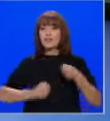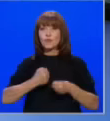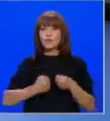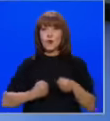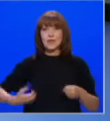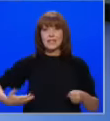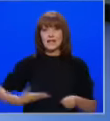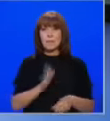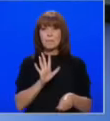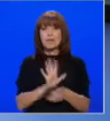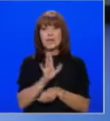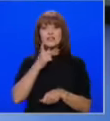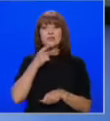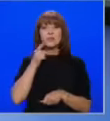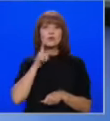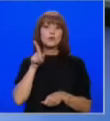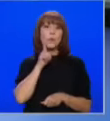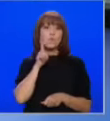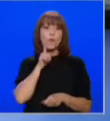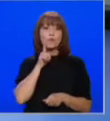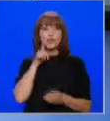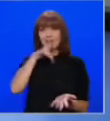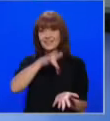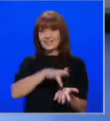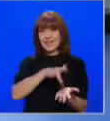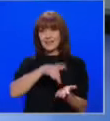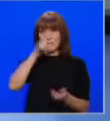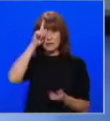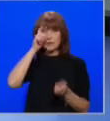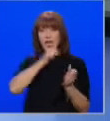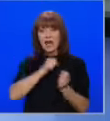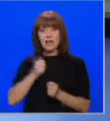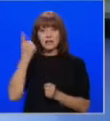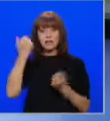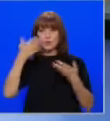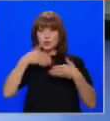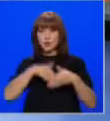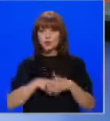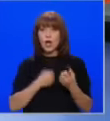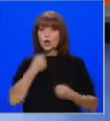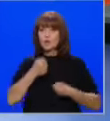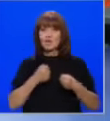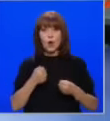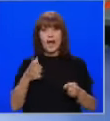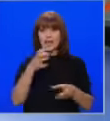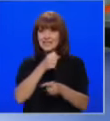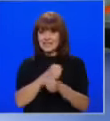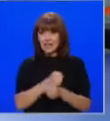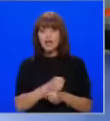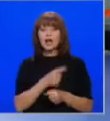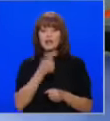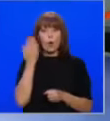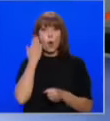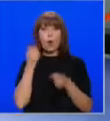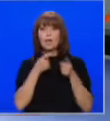място 15-годишно момче на пешеходна пътека в центъра на София късно с нощи. Шофьорът е задържан и ще му бъде повдигнато обвинение